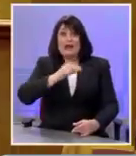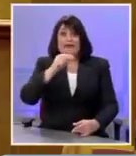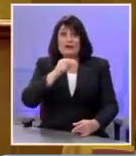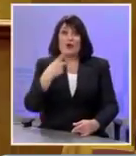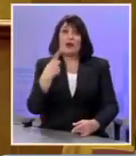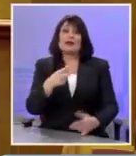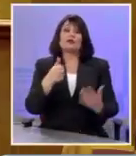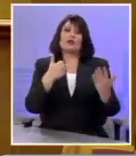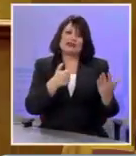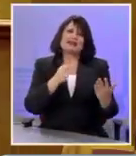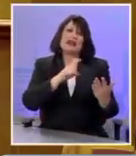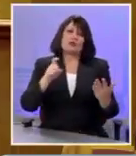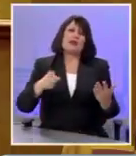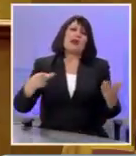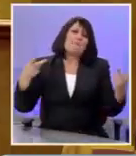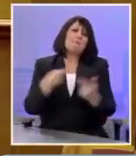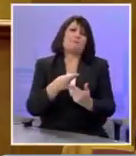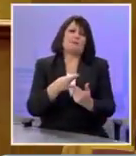δισεκατομμύρια 160 εκατομμύρια ευρώ.